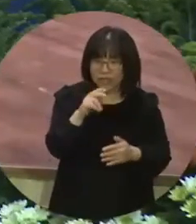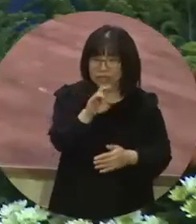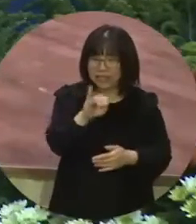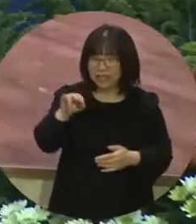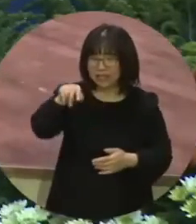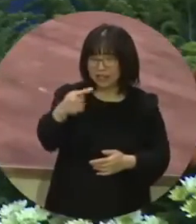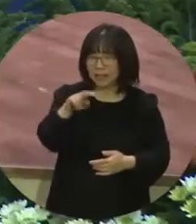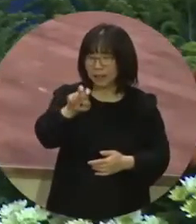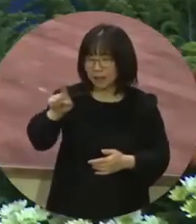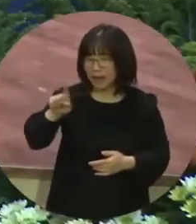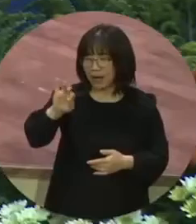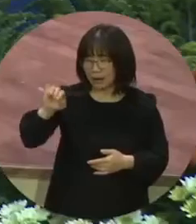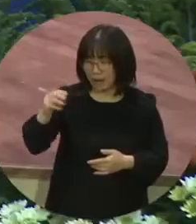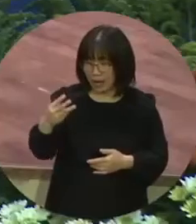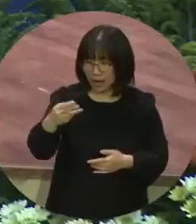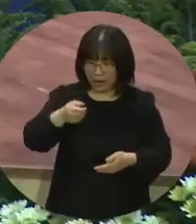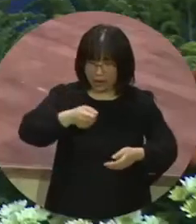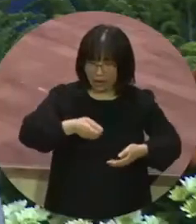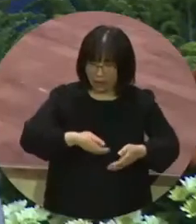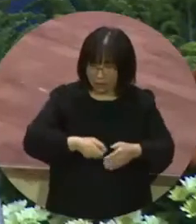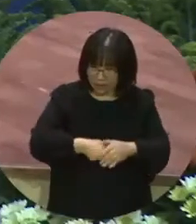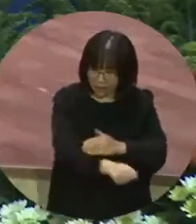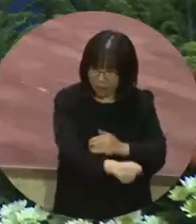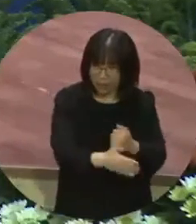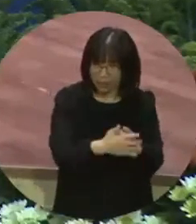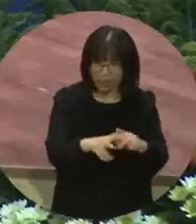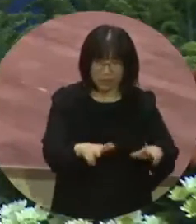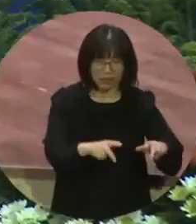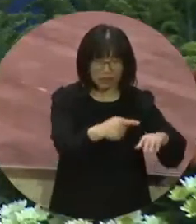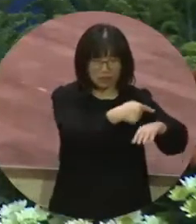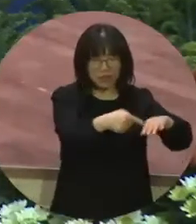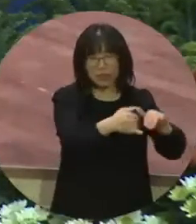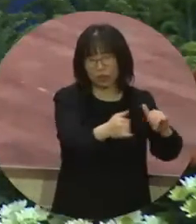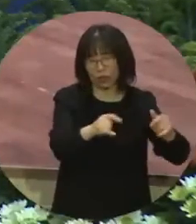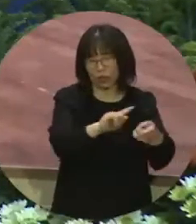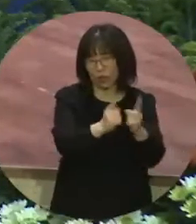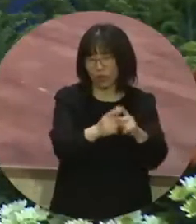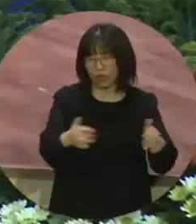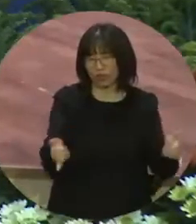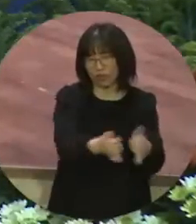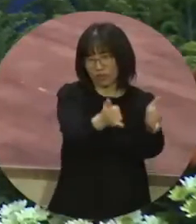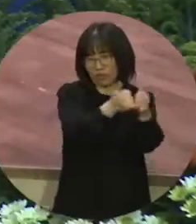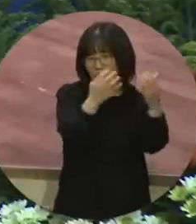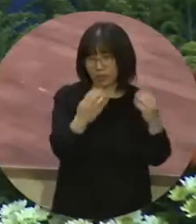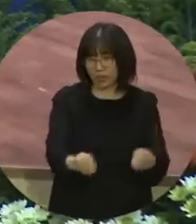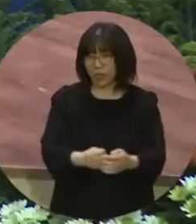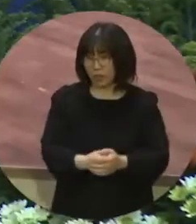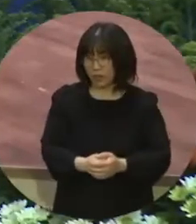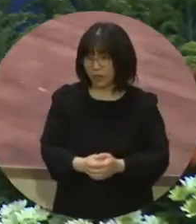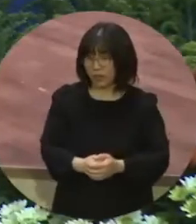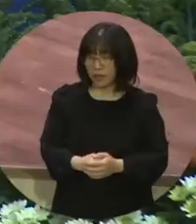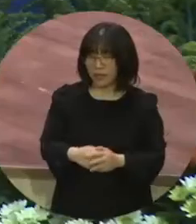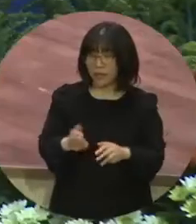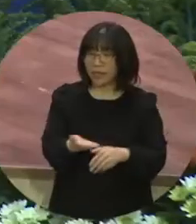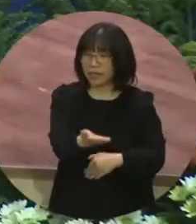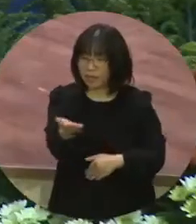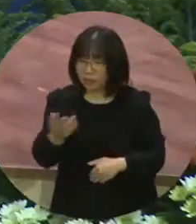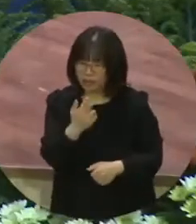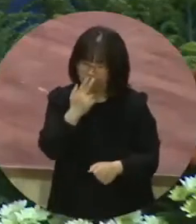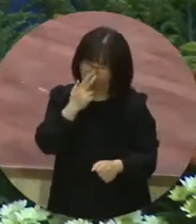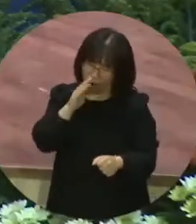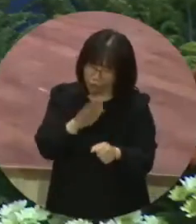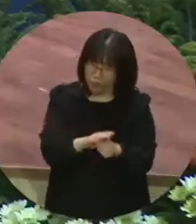있습니다. 지금도 수천 년 지난 지금까지 그 대가 치르고 있다. 영계 모든 성도는 이런 억울한 삶을 사는